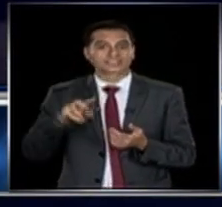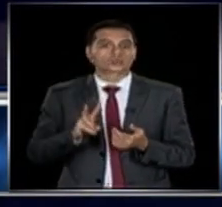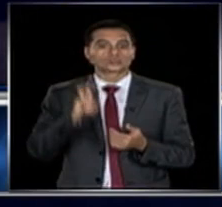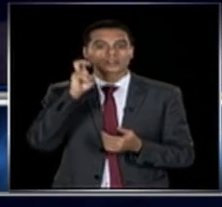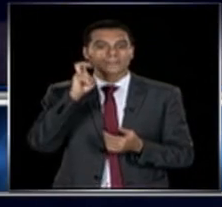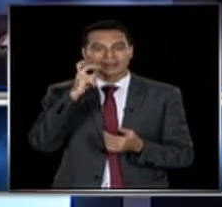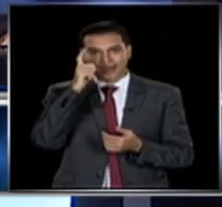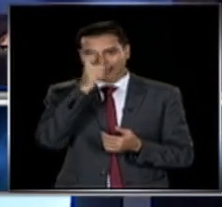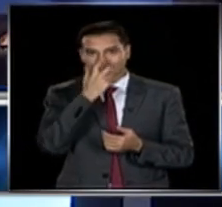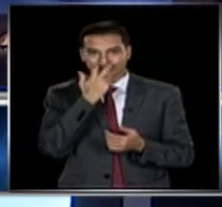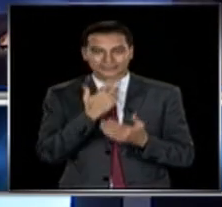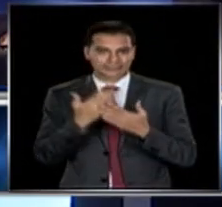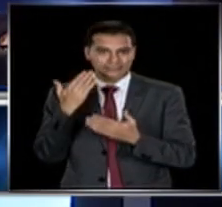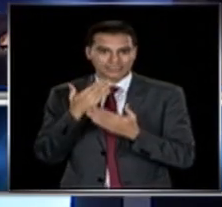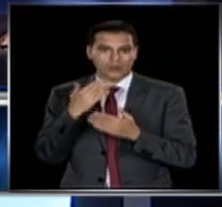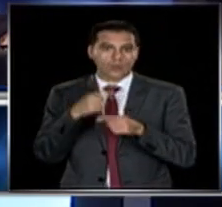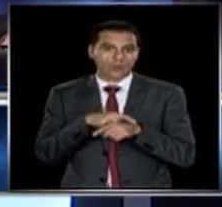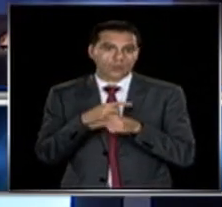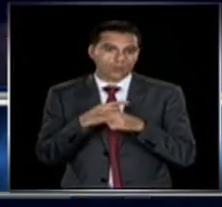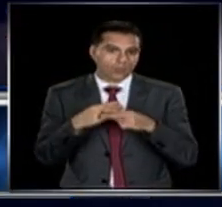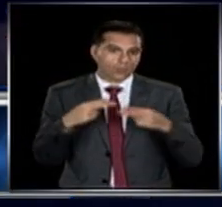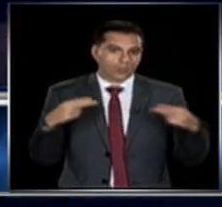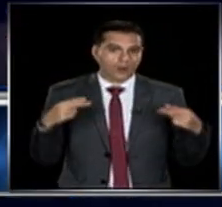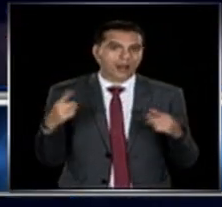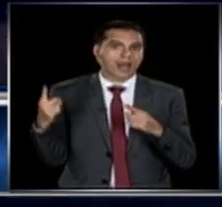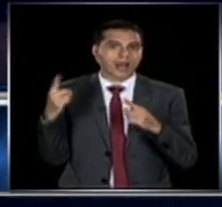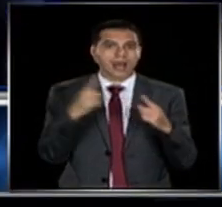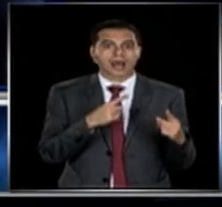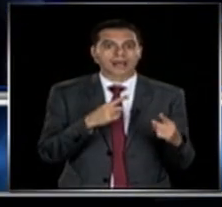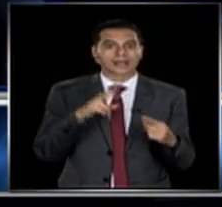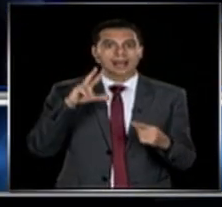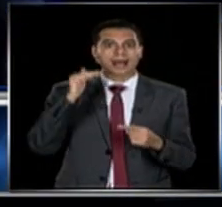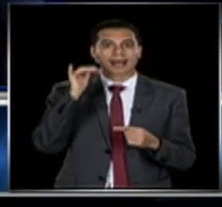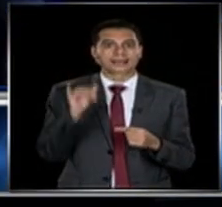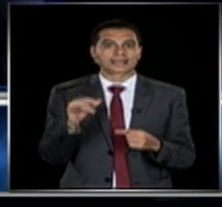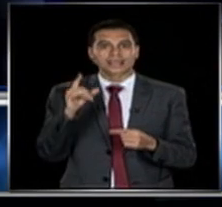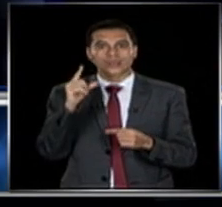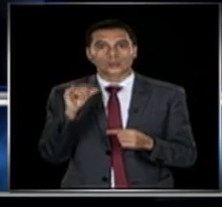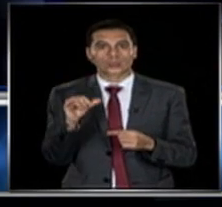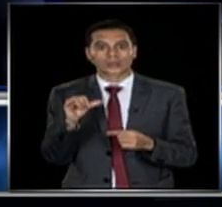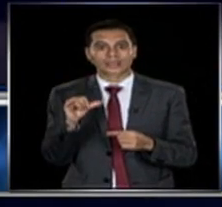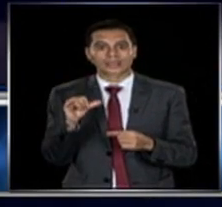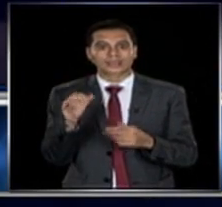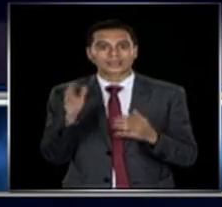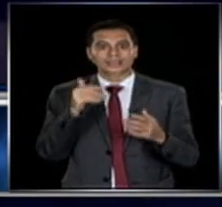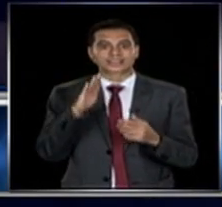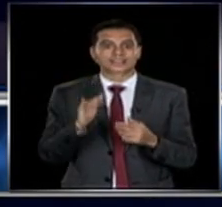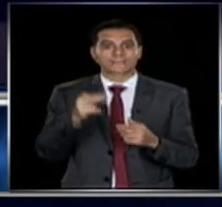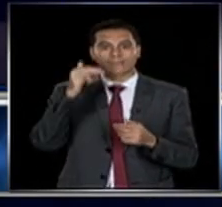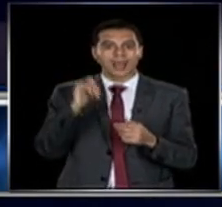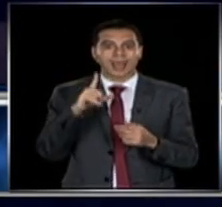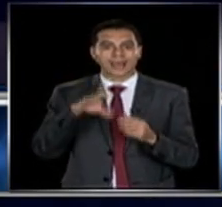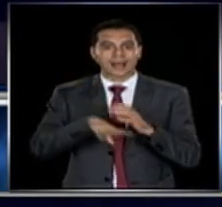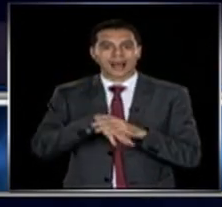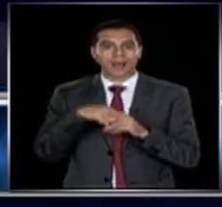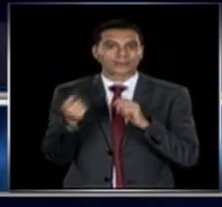1176 ميلادياً. تمام، واستمرت لحد الأسرة العلوية، لحد الخديوي إسماعيل. أيوة، أطول، دي أطول فترة. هو اللي نقل المقر